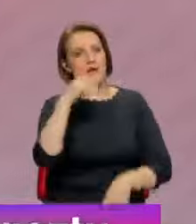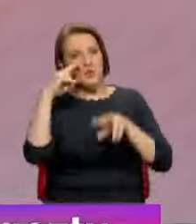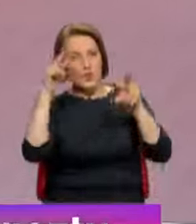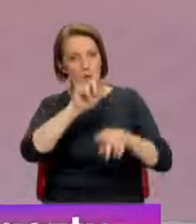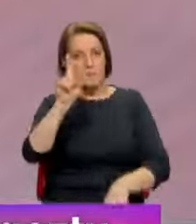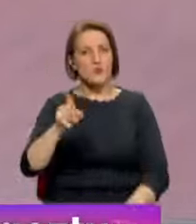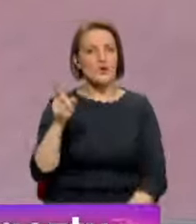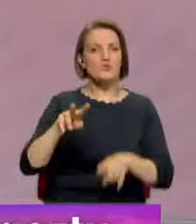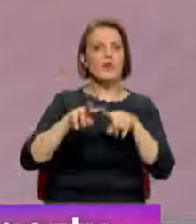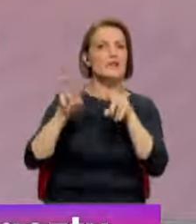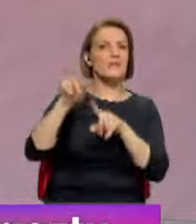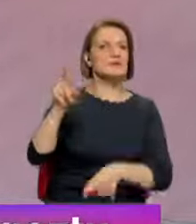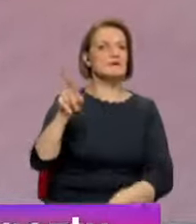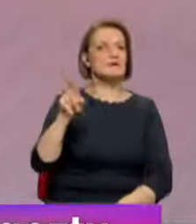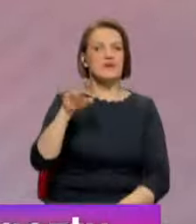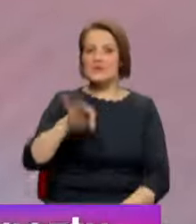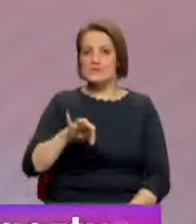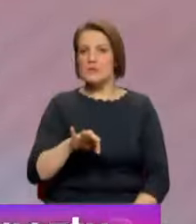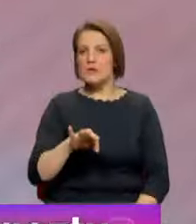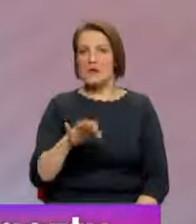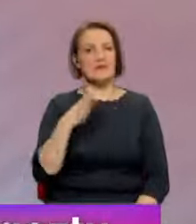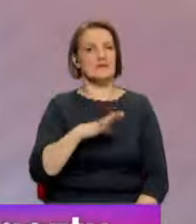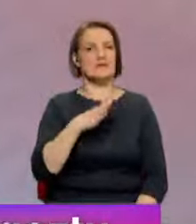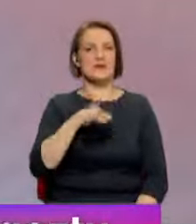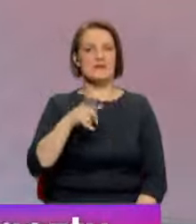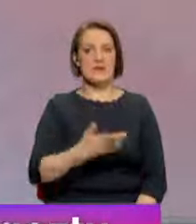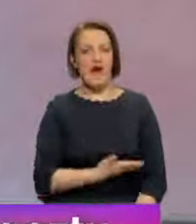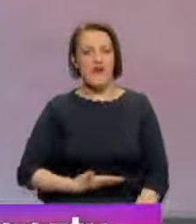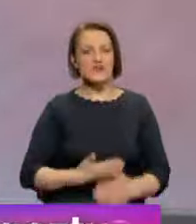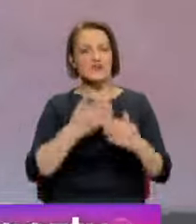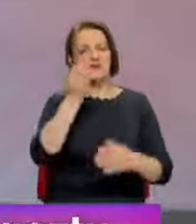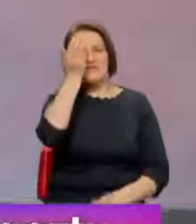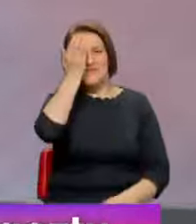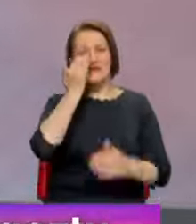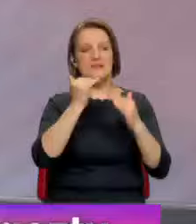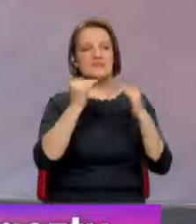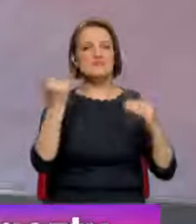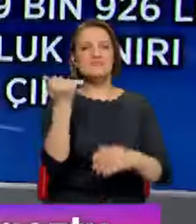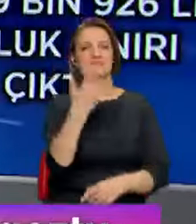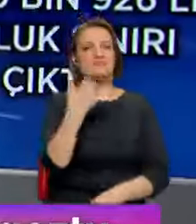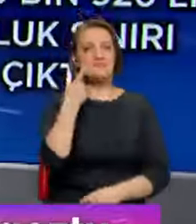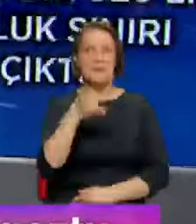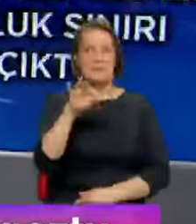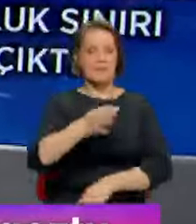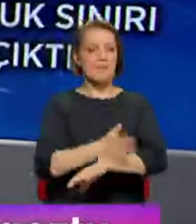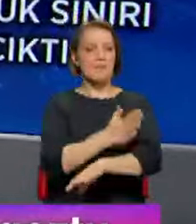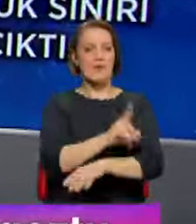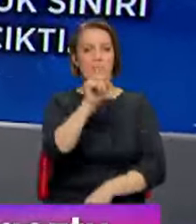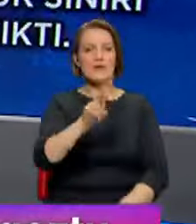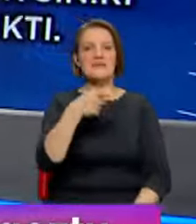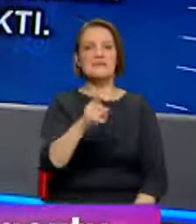mudur acaba Nurettin nebati Şimdi bir de isterseniz açlık yoksulluk rakamlarına bakalım bu memlekette